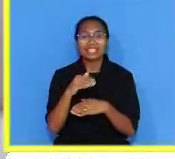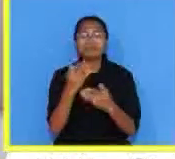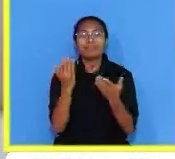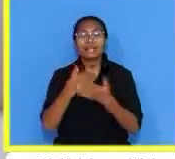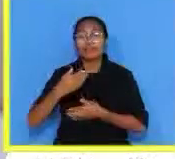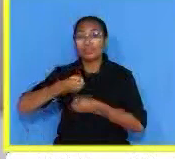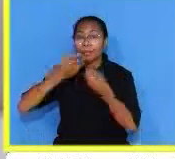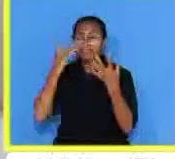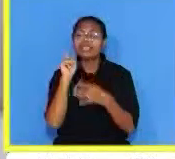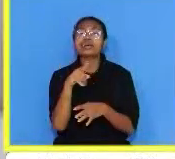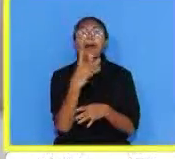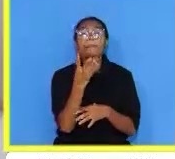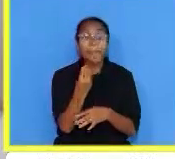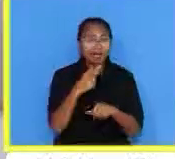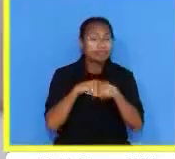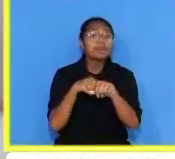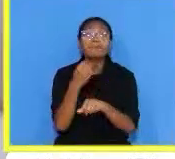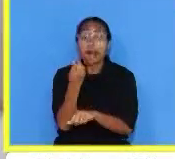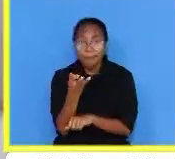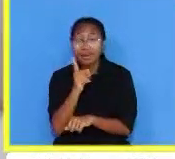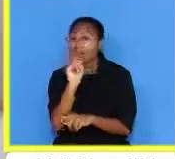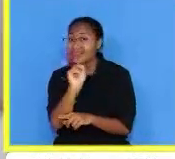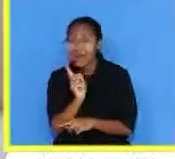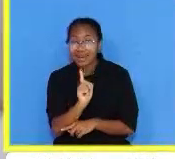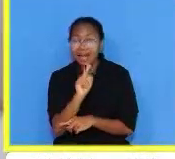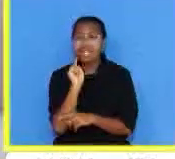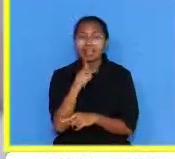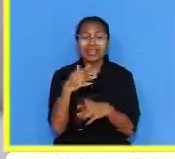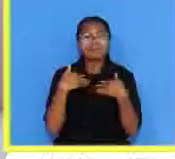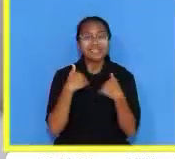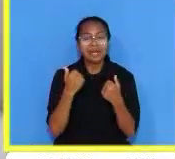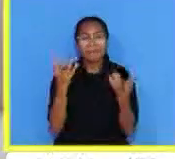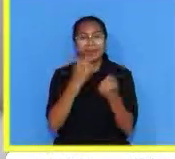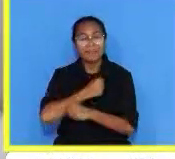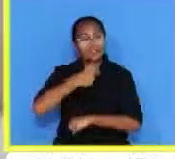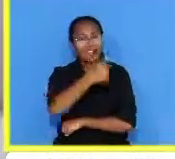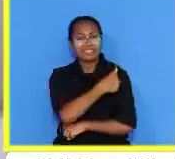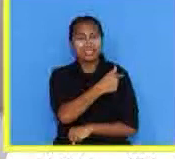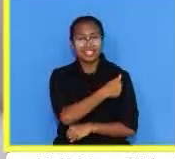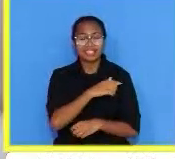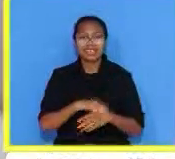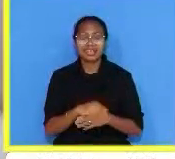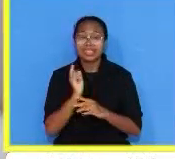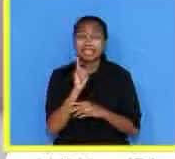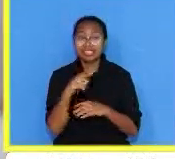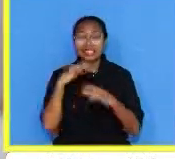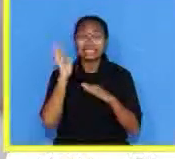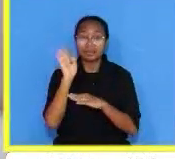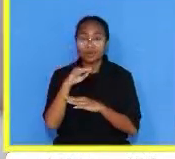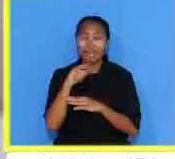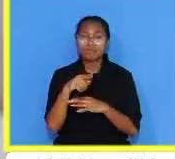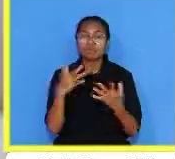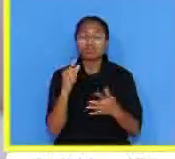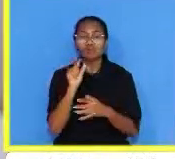tahu kapan, jam berapa, dan di mana dia akan mendapat vaksinasi. Kemudian untuk